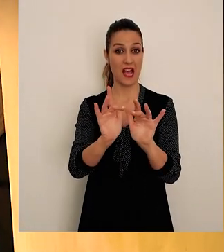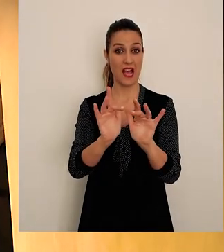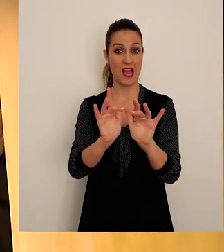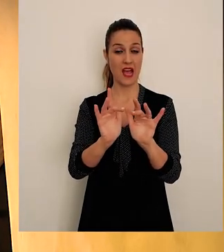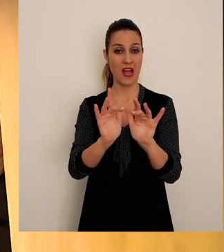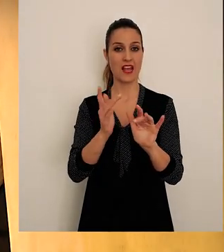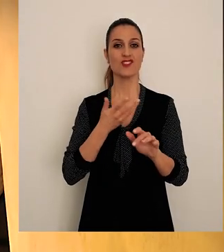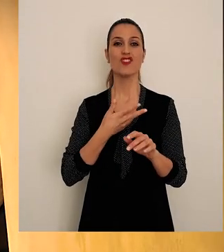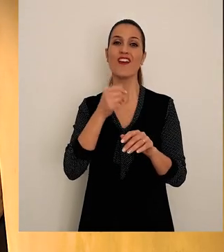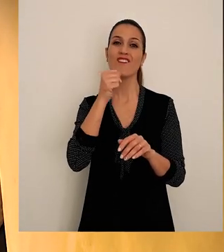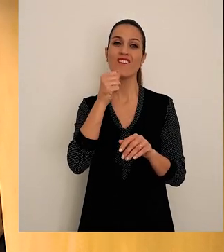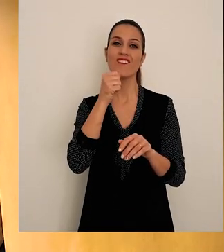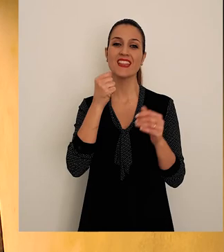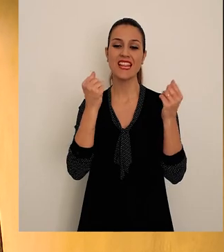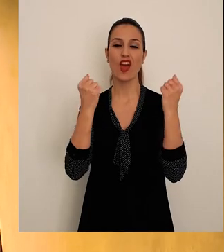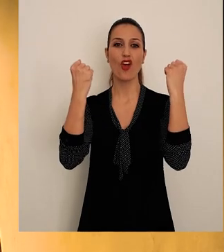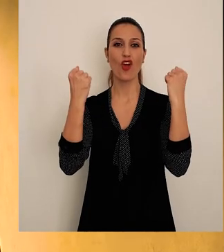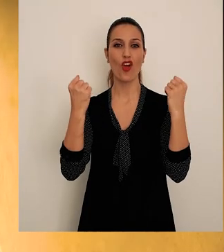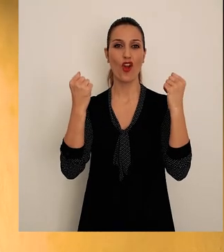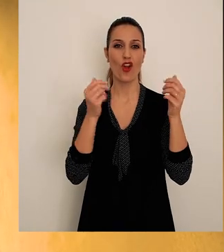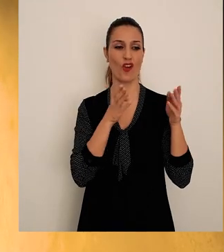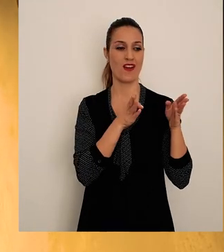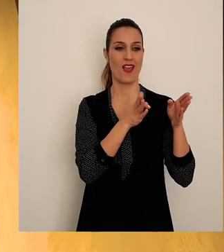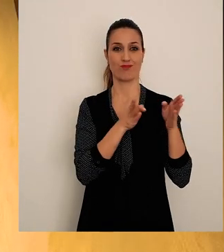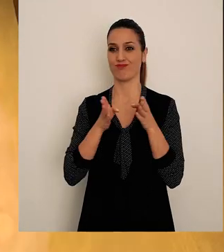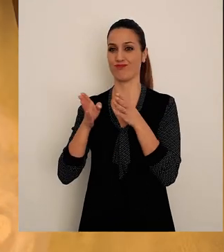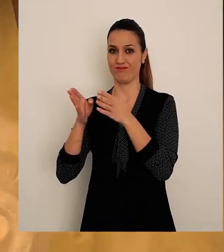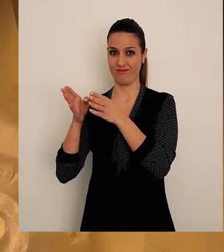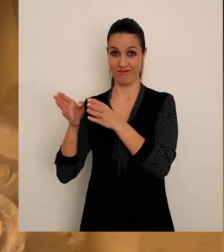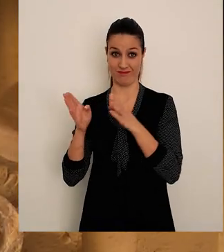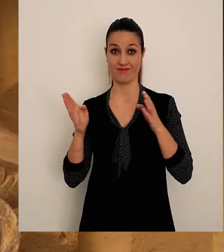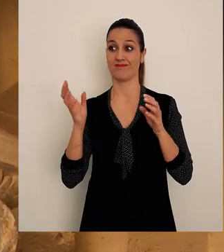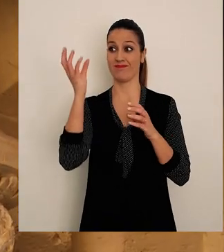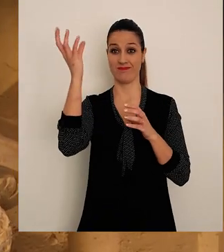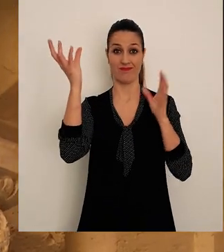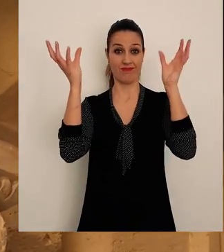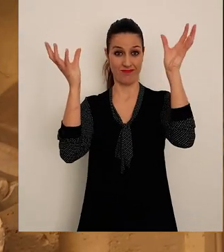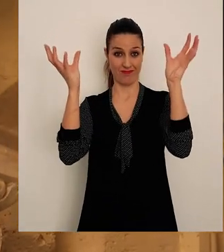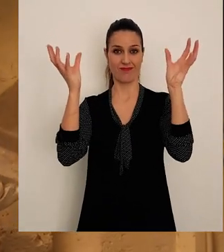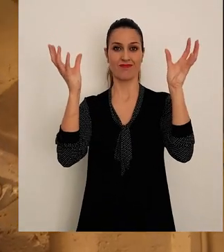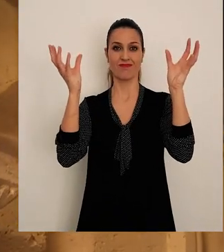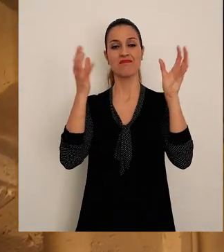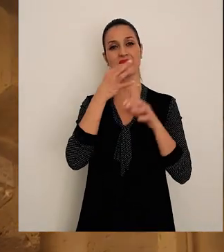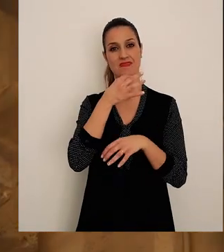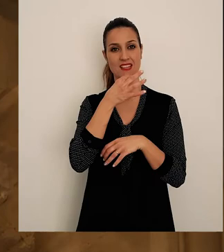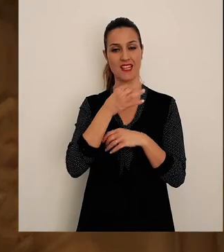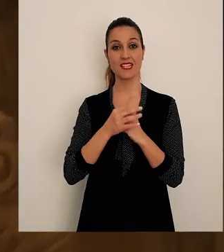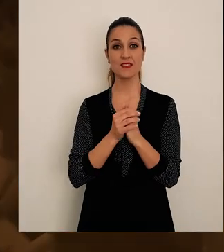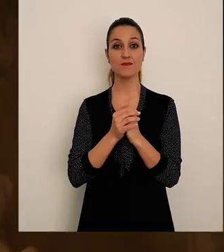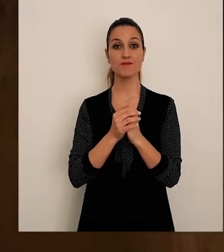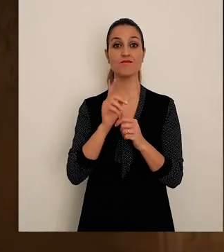L'ingresso al vano scala è impreziosito da due finte colonne rettangolari, terminanti con graziosi capitelli.